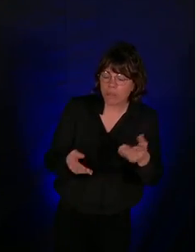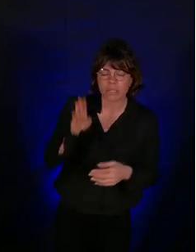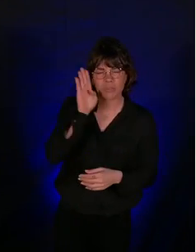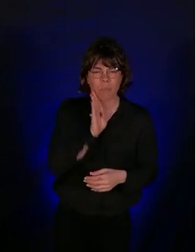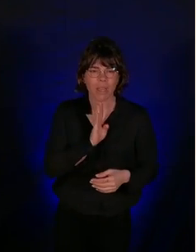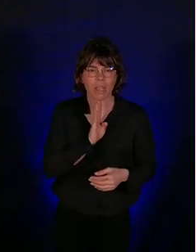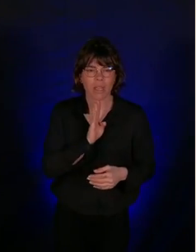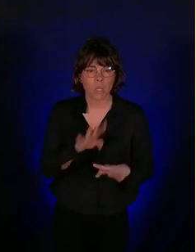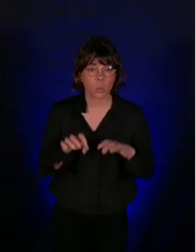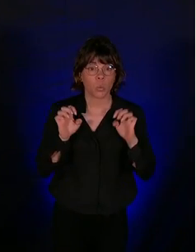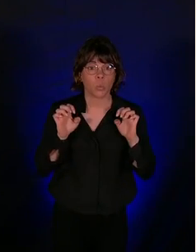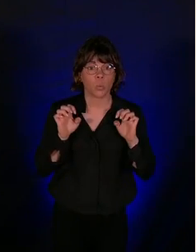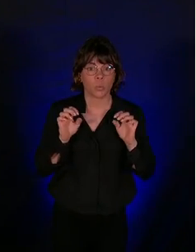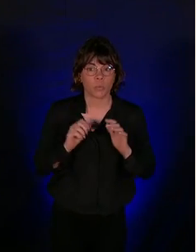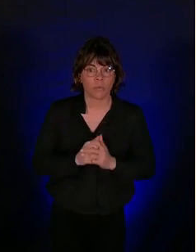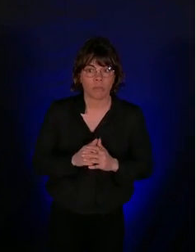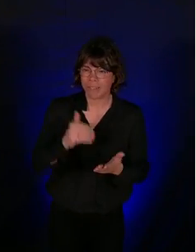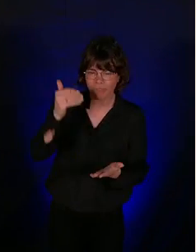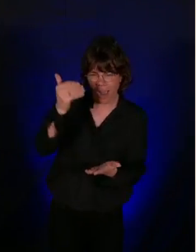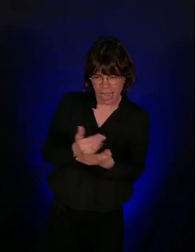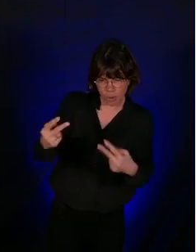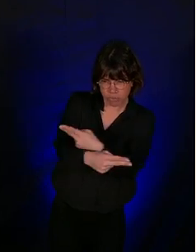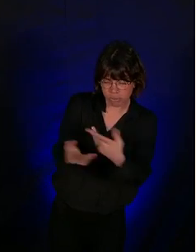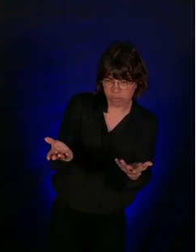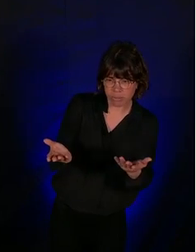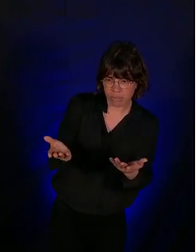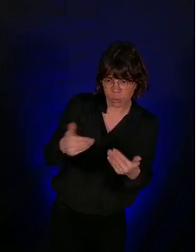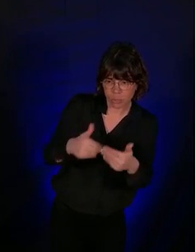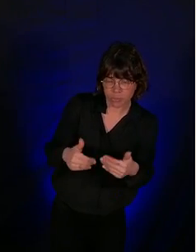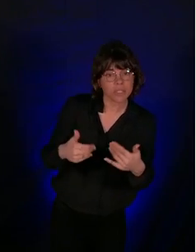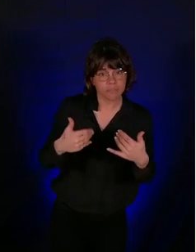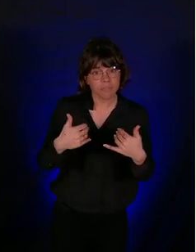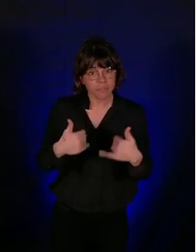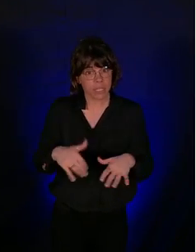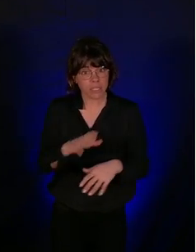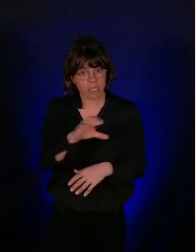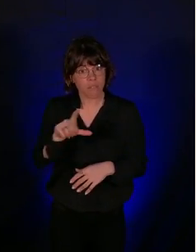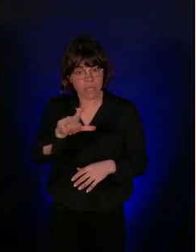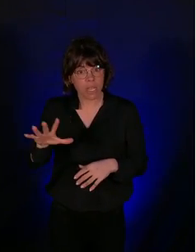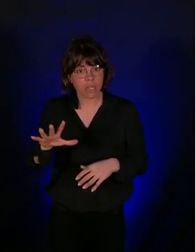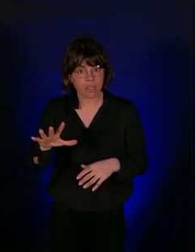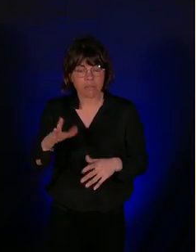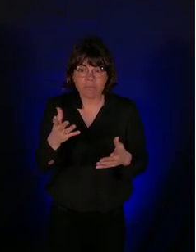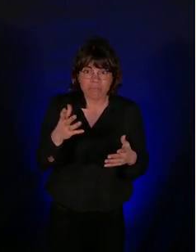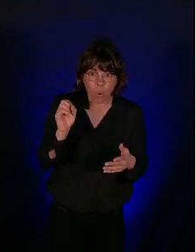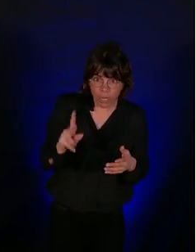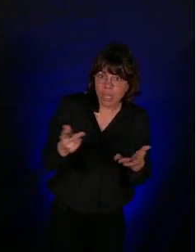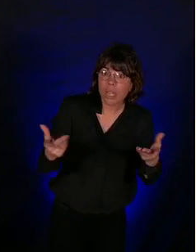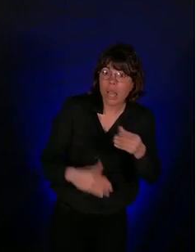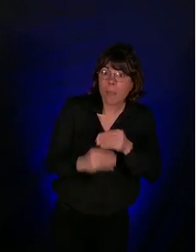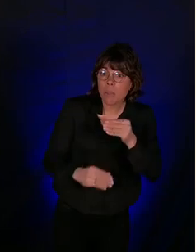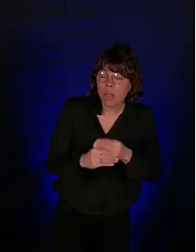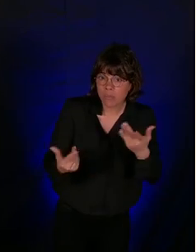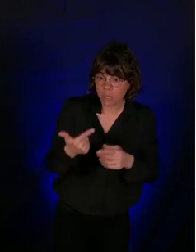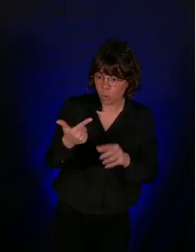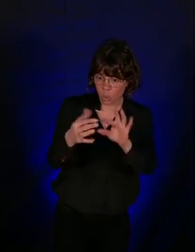plaît moi je vais être obligé de couper tu uec j'ai fini j'ai fini 525 euh d'accord et donc l'amendement c'est les